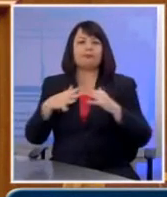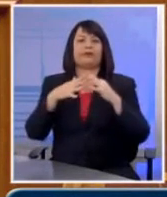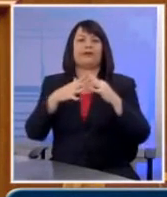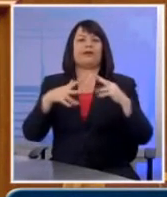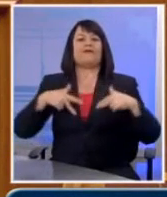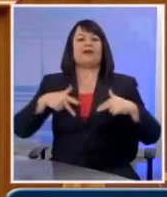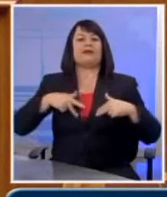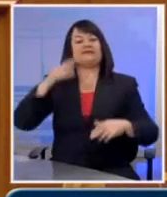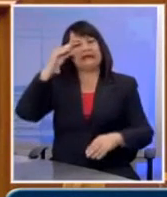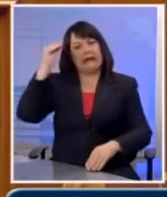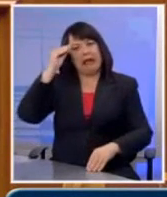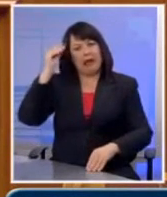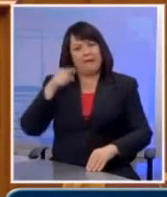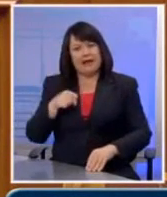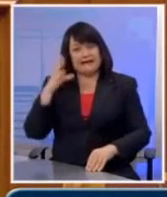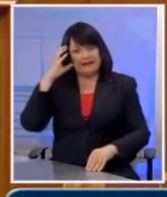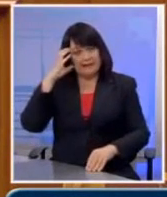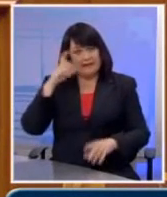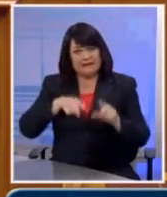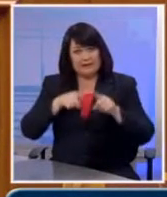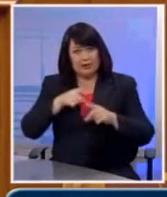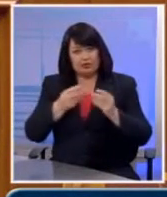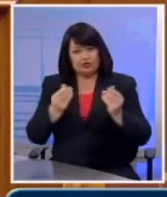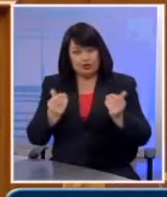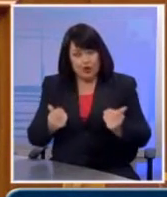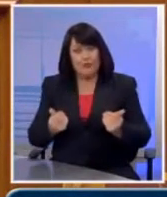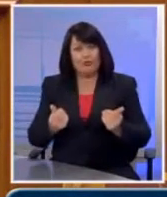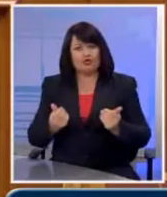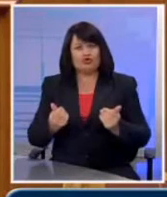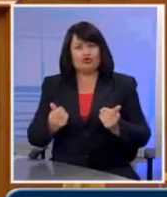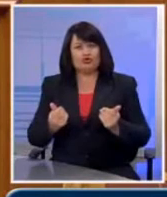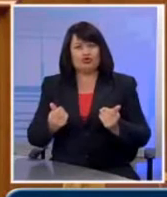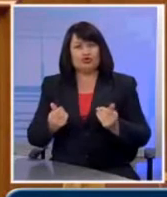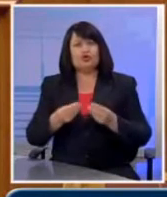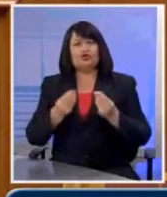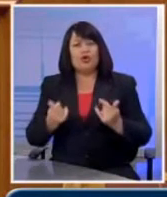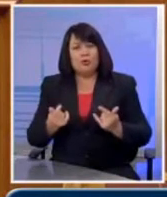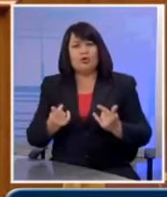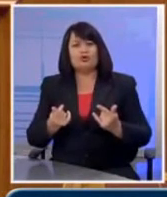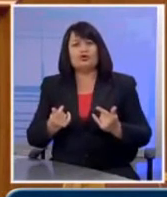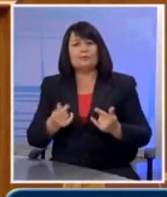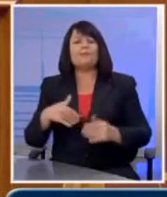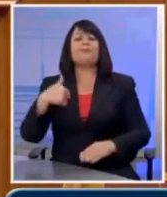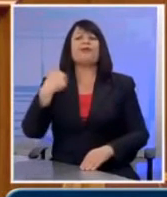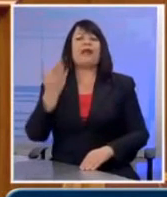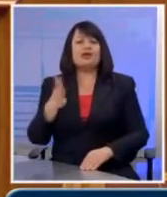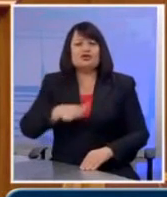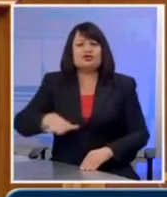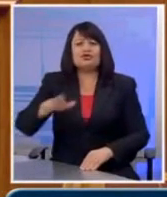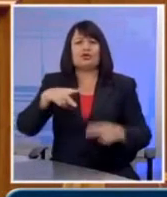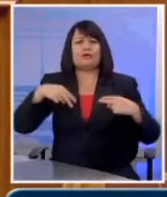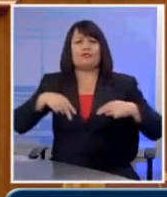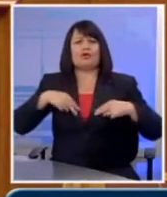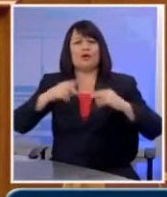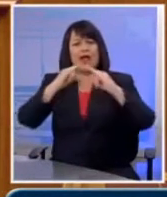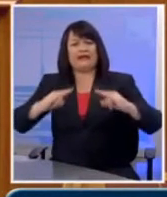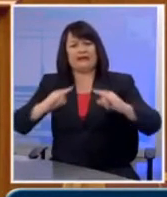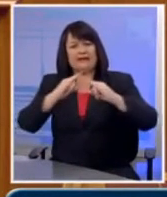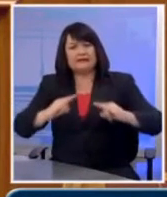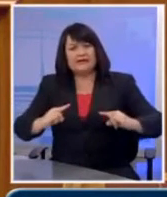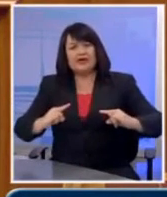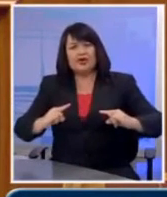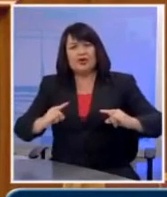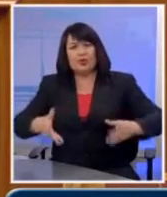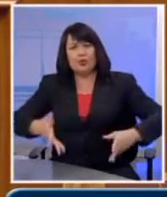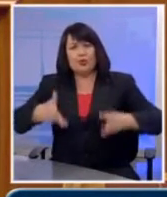Καραμαλή. Να θυμίσω μερικές μεθόδους, να θυμίσω τα αντίσκηνα έξω από Υπουργείο,